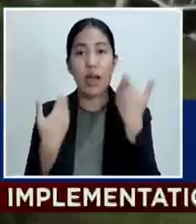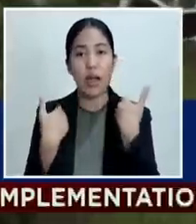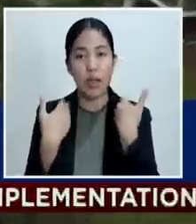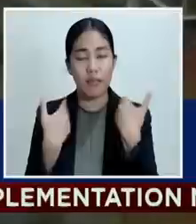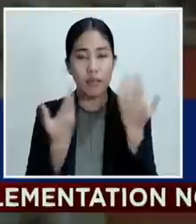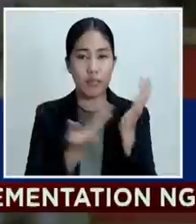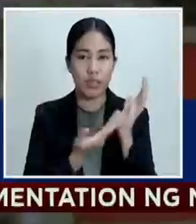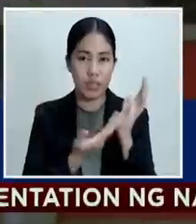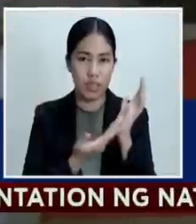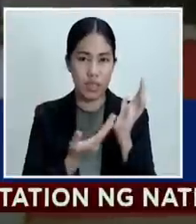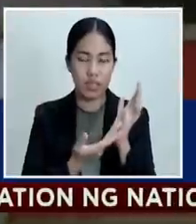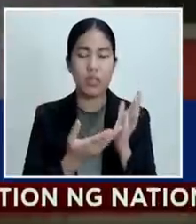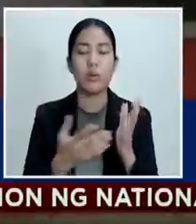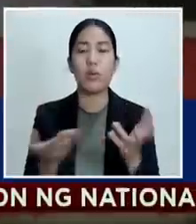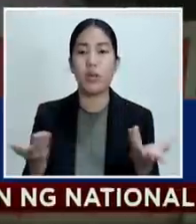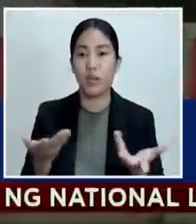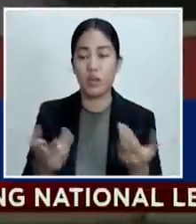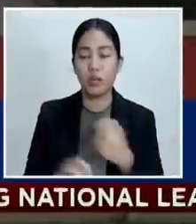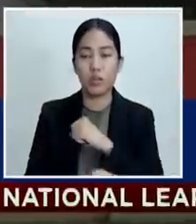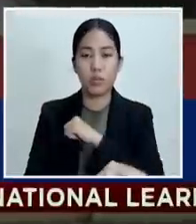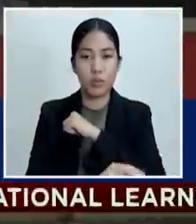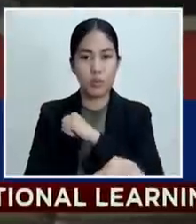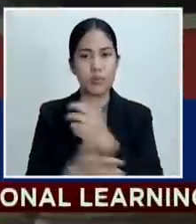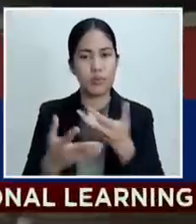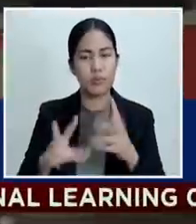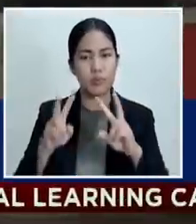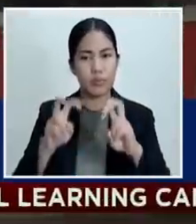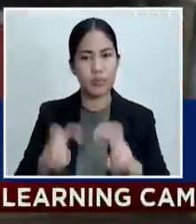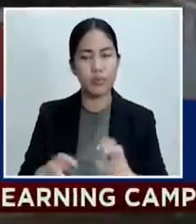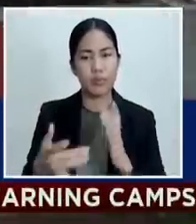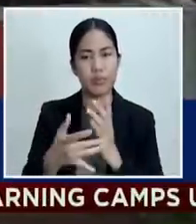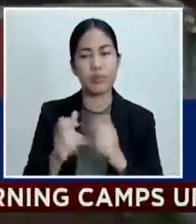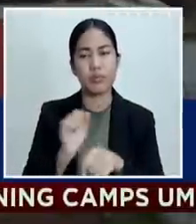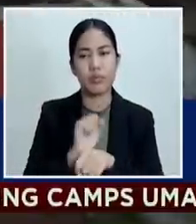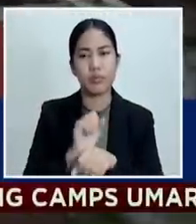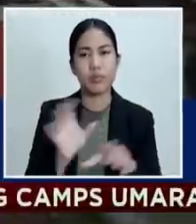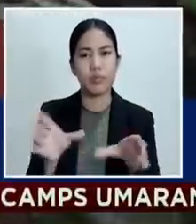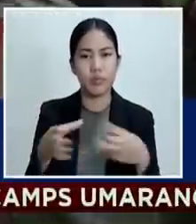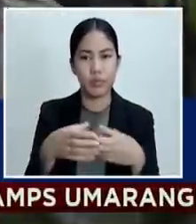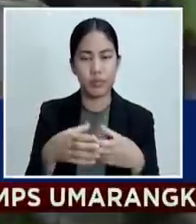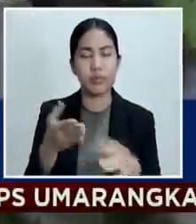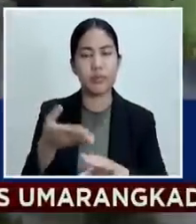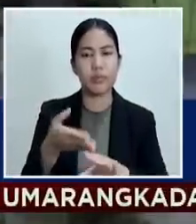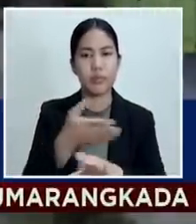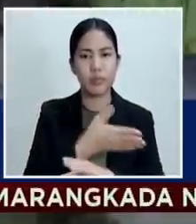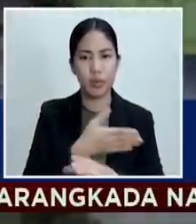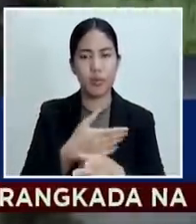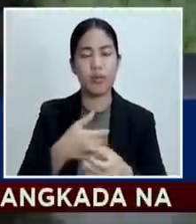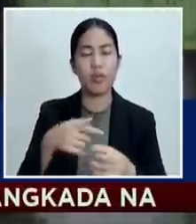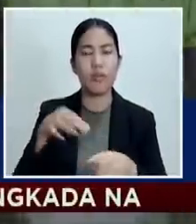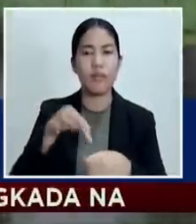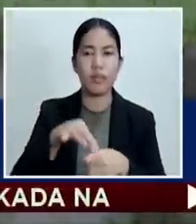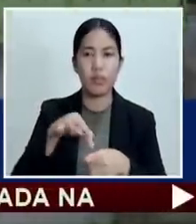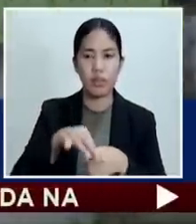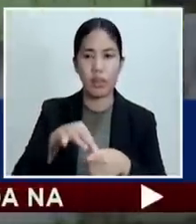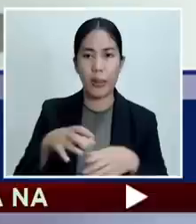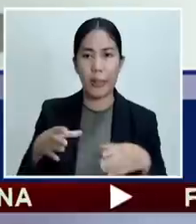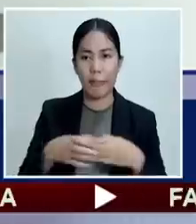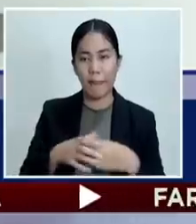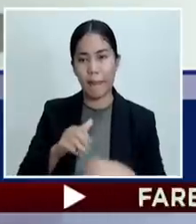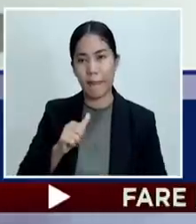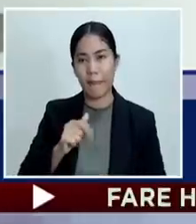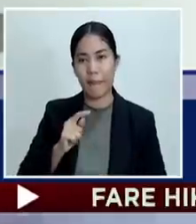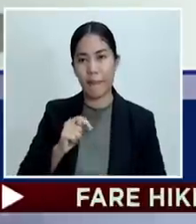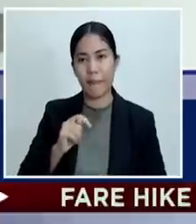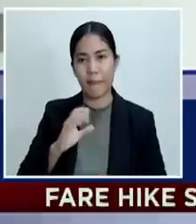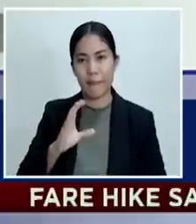Negros Oriental mismo na sinuri rin ng Technical Working Group bago pagbotohan ng mga miyembro ng Anti-Terrorism Council.